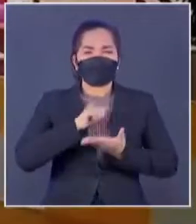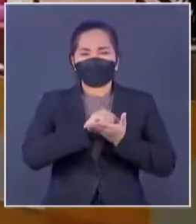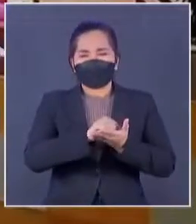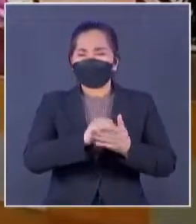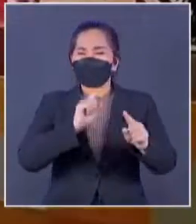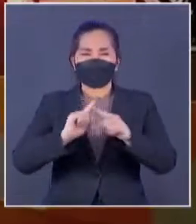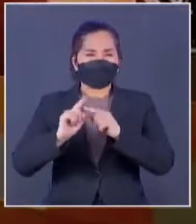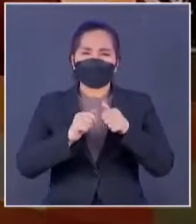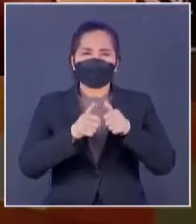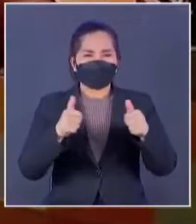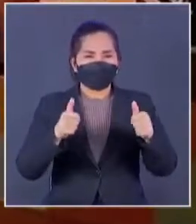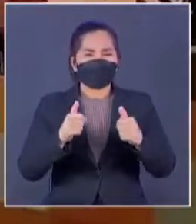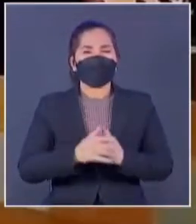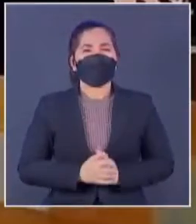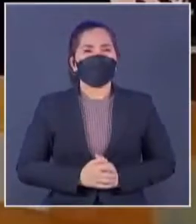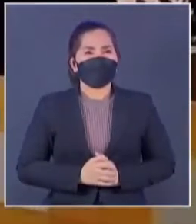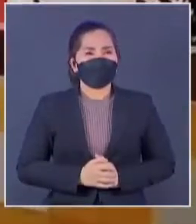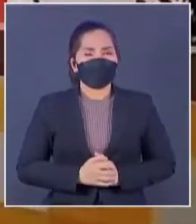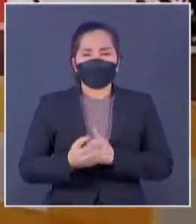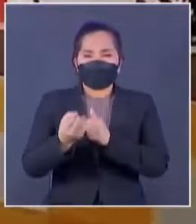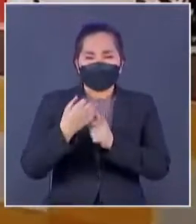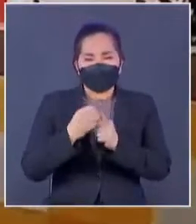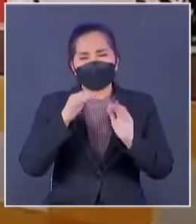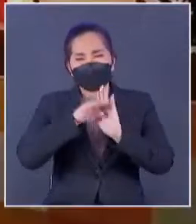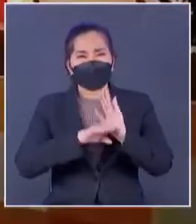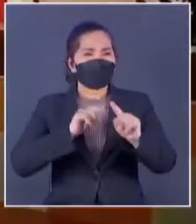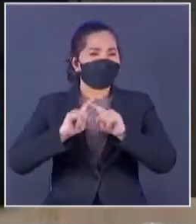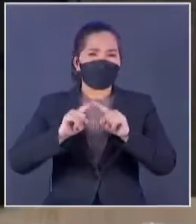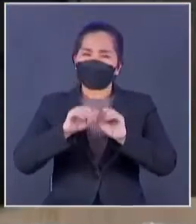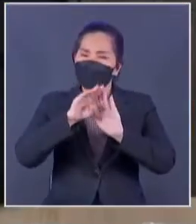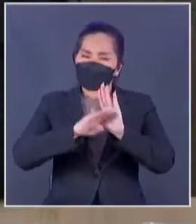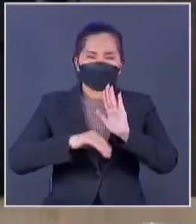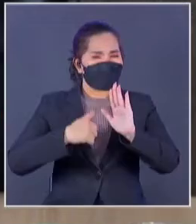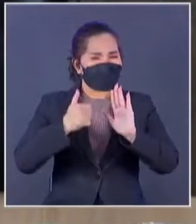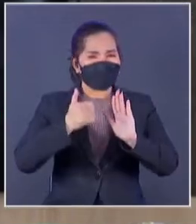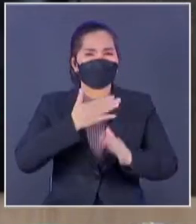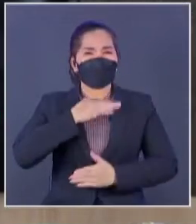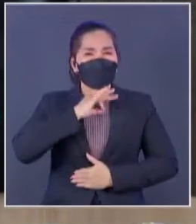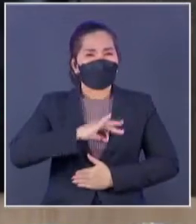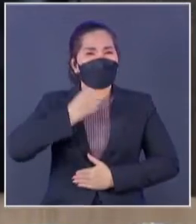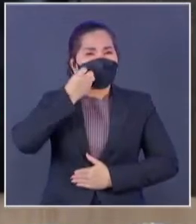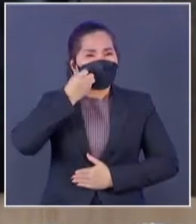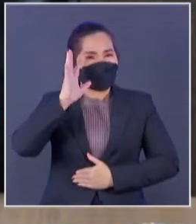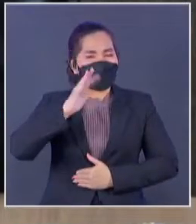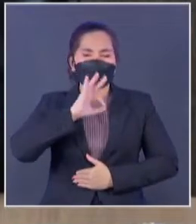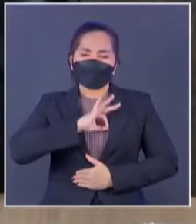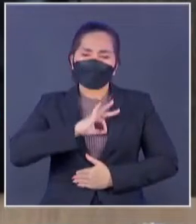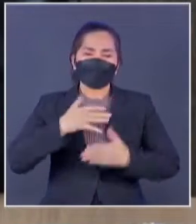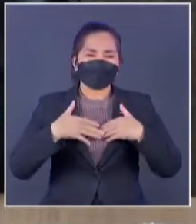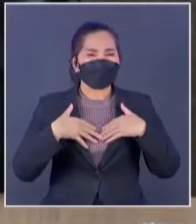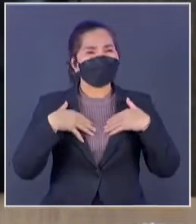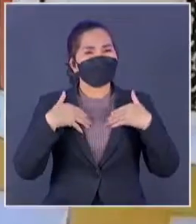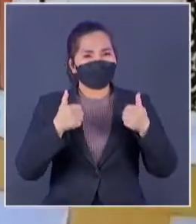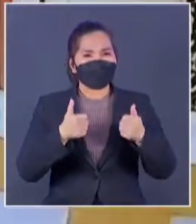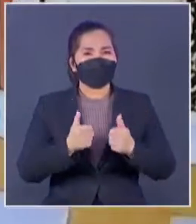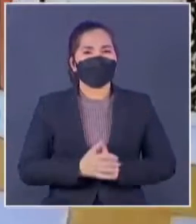การของเจ้าหน้าที่เรื่องความสะดวกสบายการให้คำแนะนำต่างๆอย่างละเอียดเลยจนกระทั่งรู้สึกว่าโอ้โหกลับบ้านครั้งนี้อบอุ่นใจเป็นอย่างม